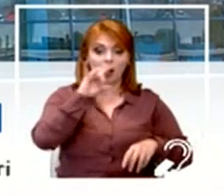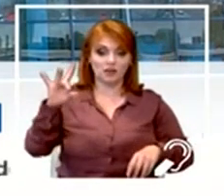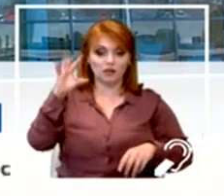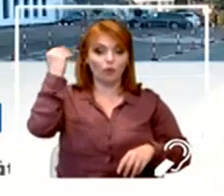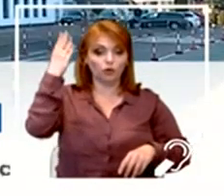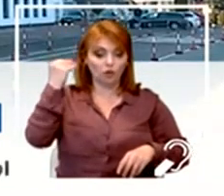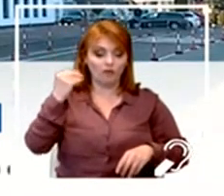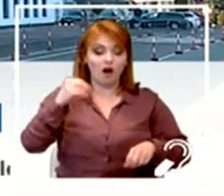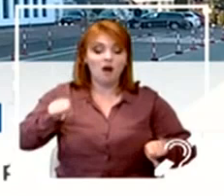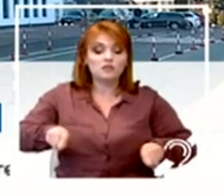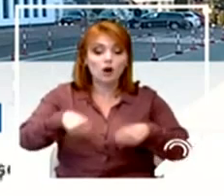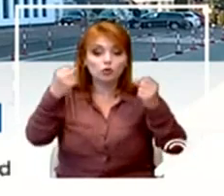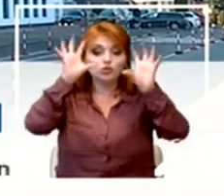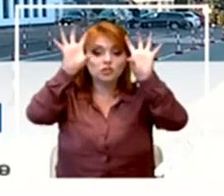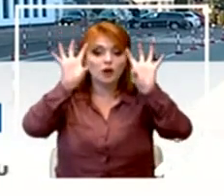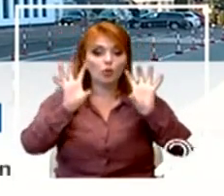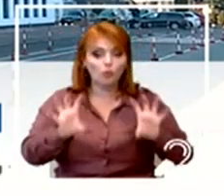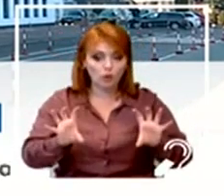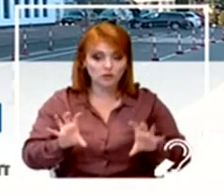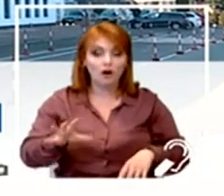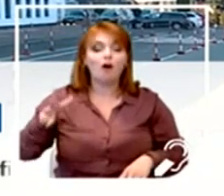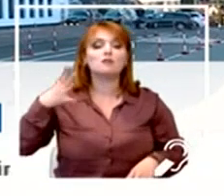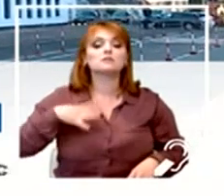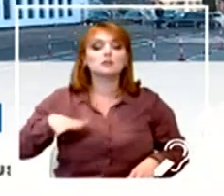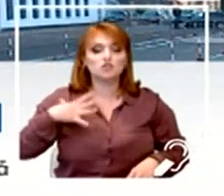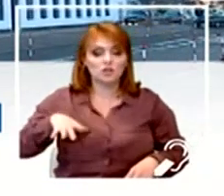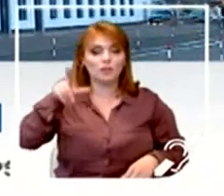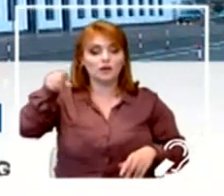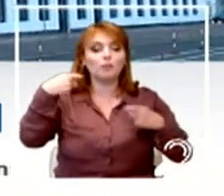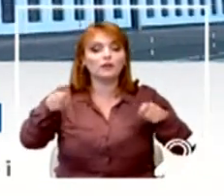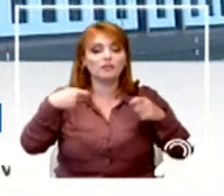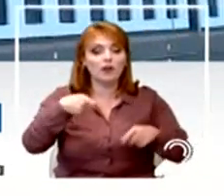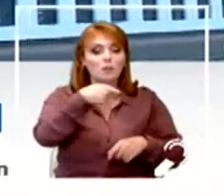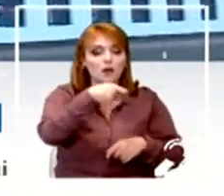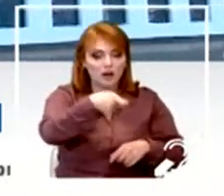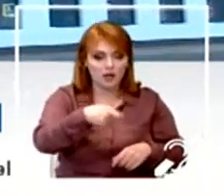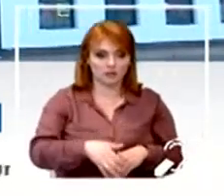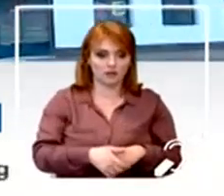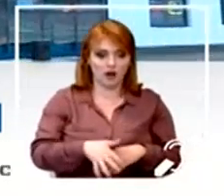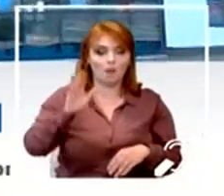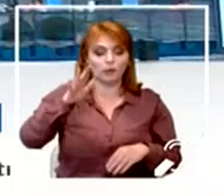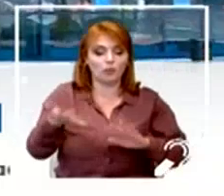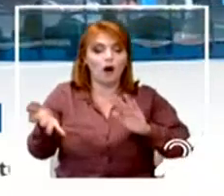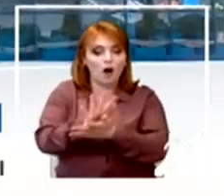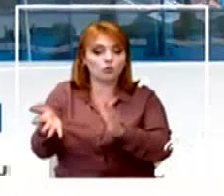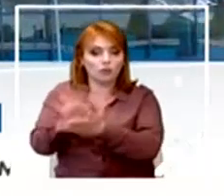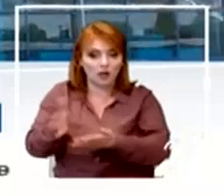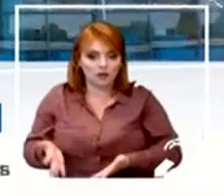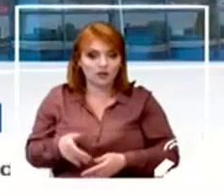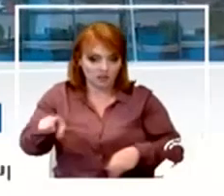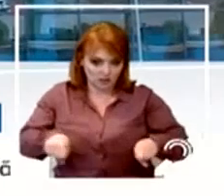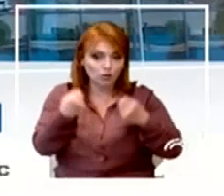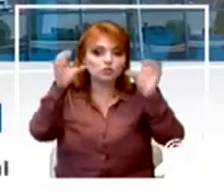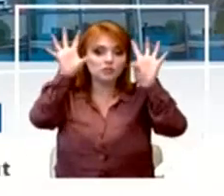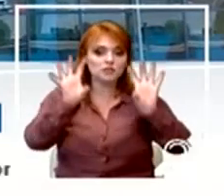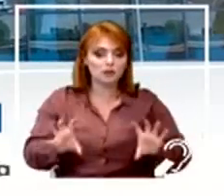practici neloiale atunci când a vândut biletele la prețuri promoționale. Amintim că ieri Air Moldova a anunțat că suspendă toate zborurile